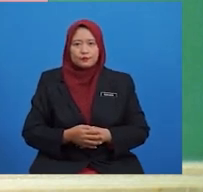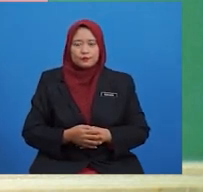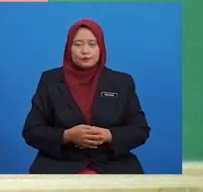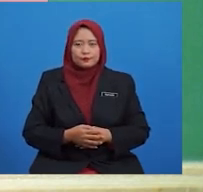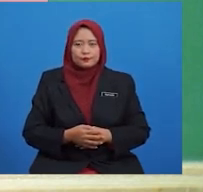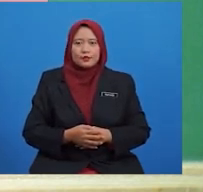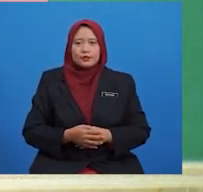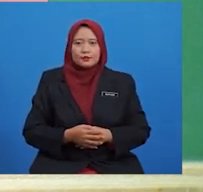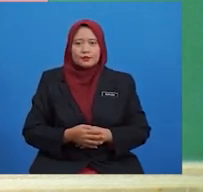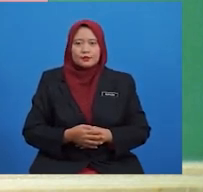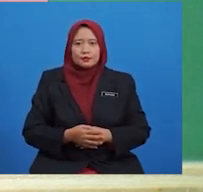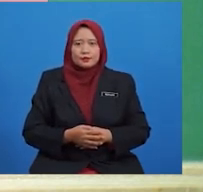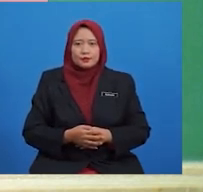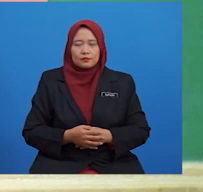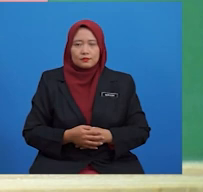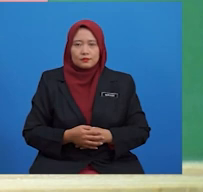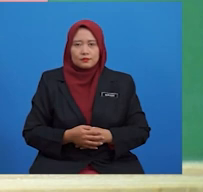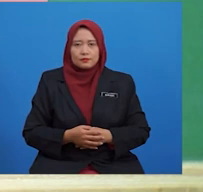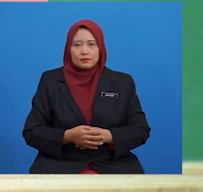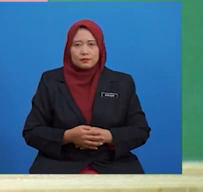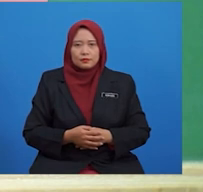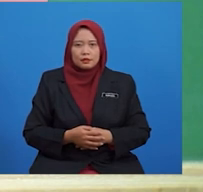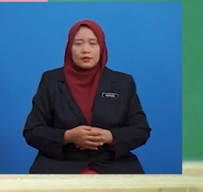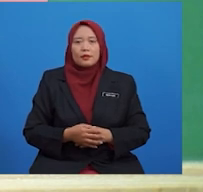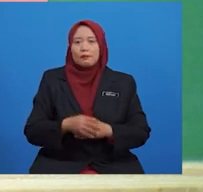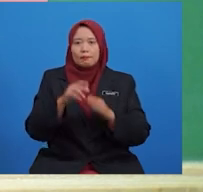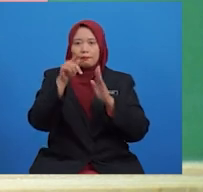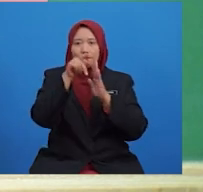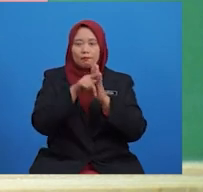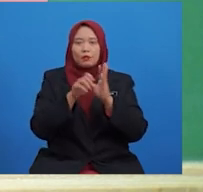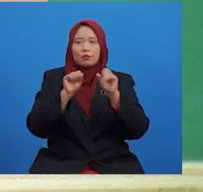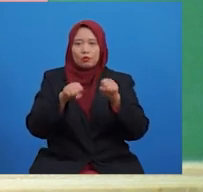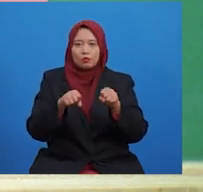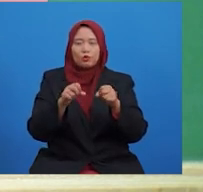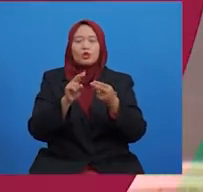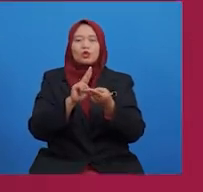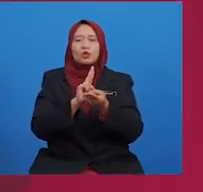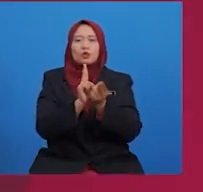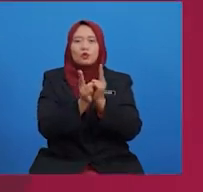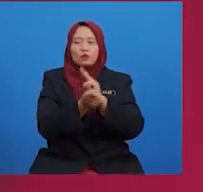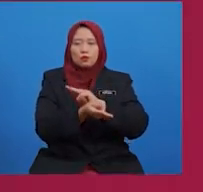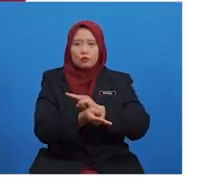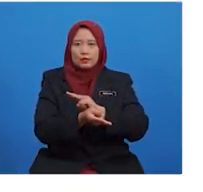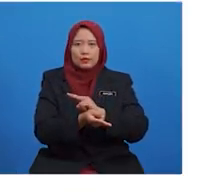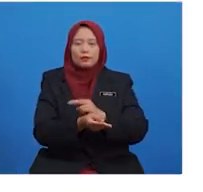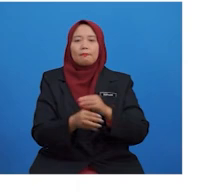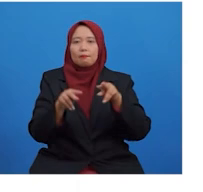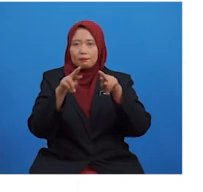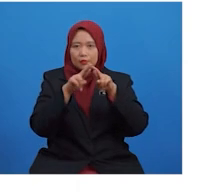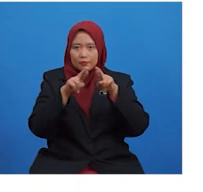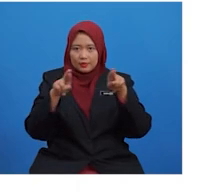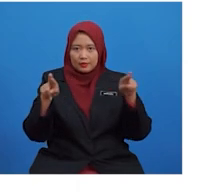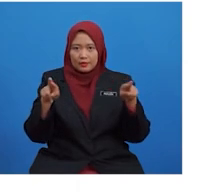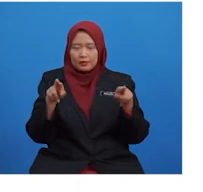1.3, iaitu pemboleh ubah, pemalar dan jenis data. Sebelum kita mulakan